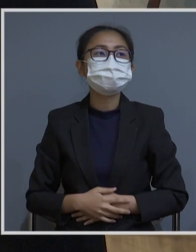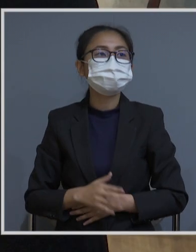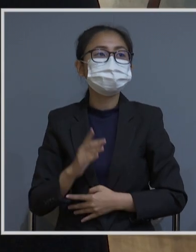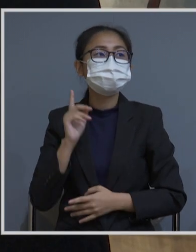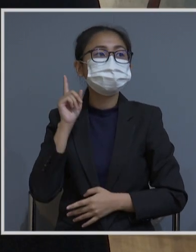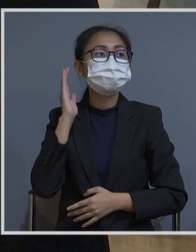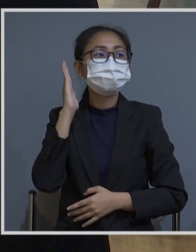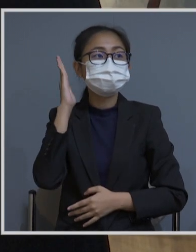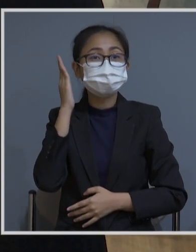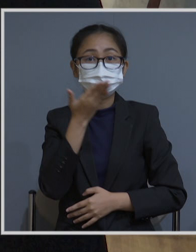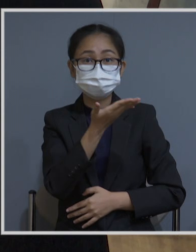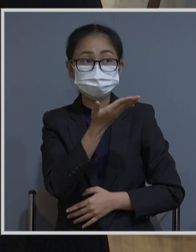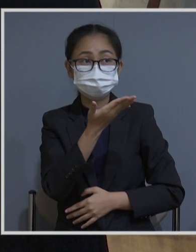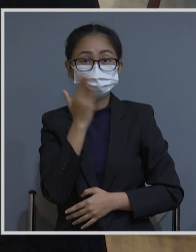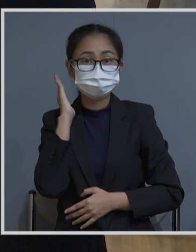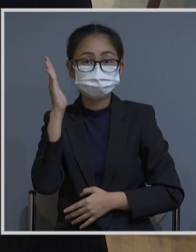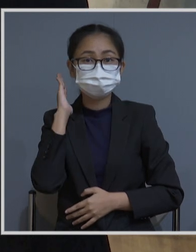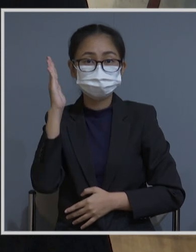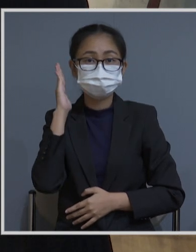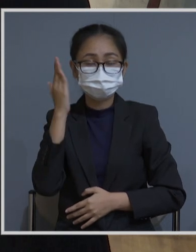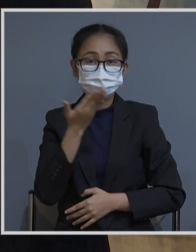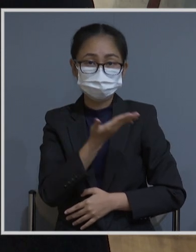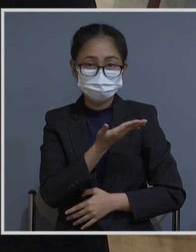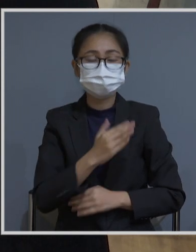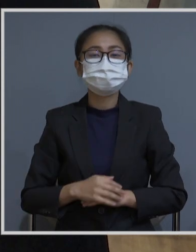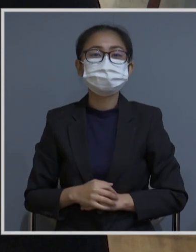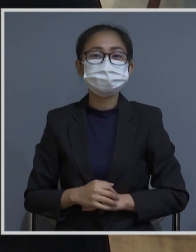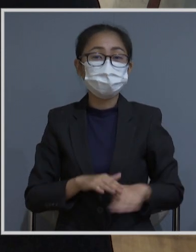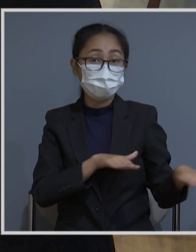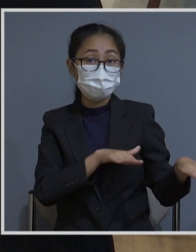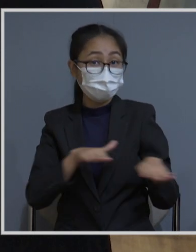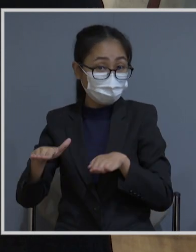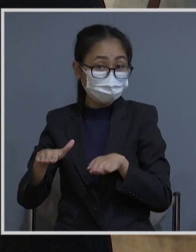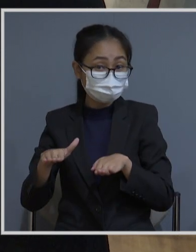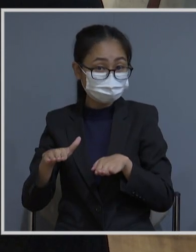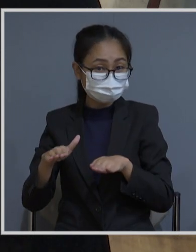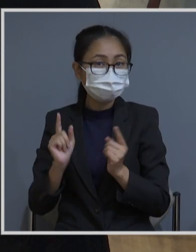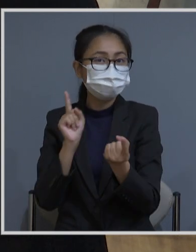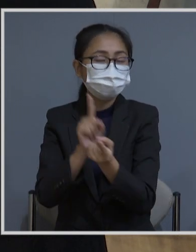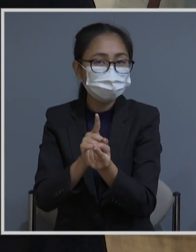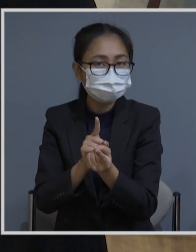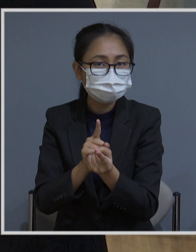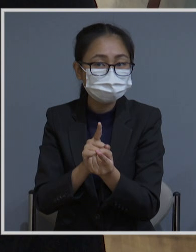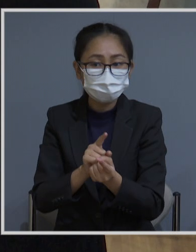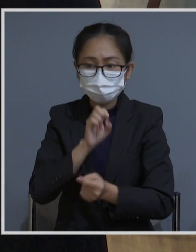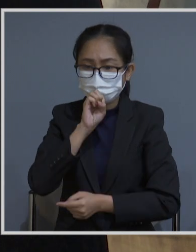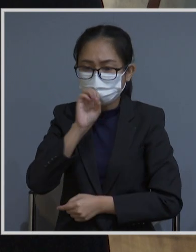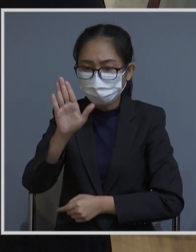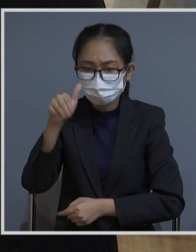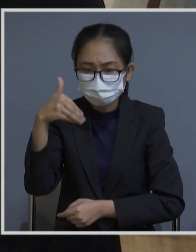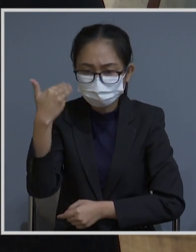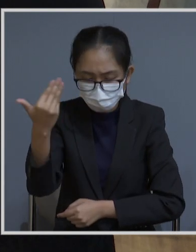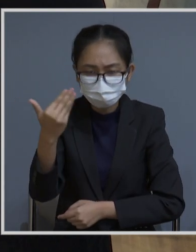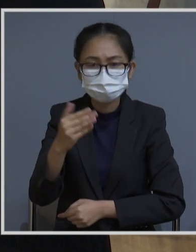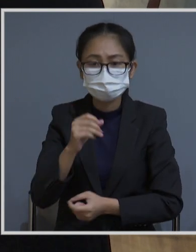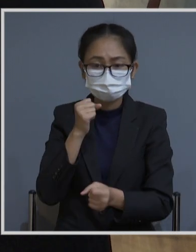นี่ก็อยู่ที่คนนี้เลยว่าท่านเนี่ยพร้อมค่อยไปนะอย่าไปทำโดยไม่แจ้งเจ้าของเขาให้รู้